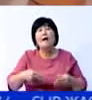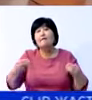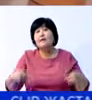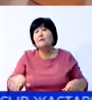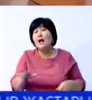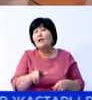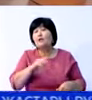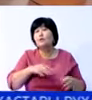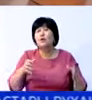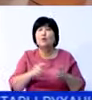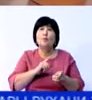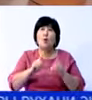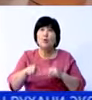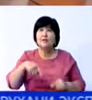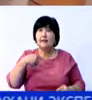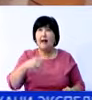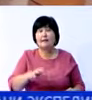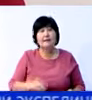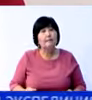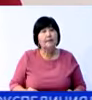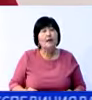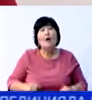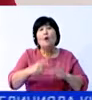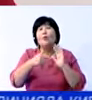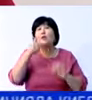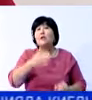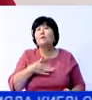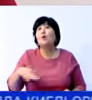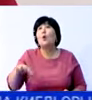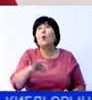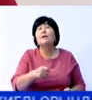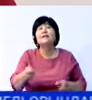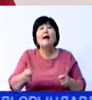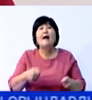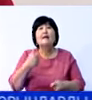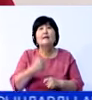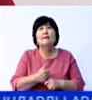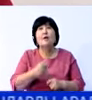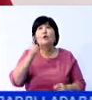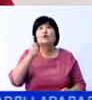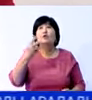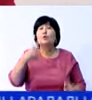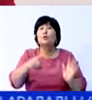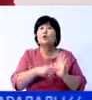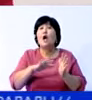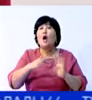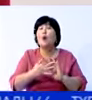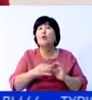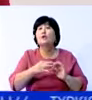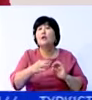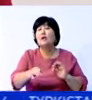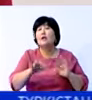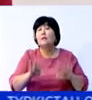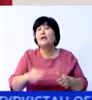ведомствоаралық жұмыс тобының отырысында айтылды. 17 жылы біздің облыс әкімдігі 137 ауылдық елді